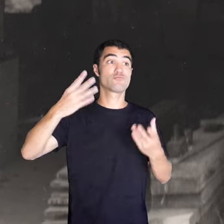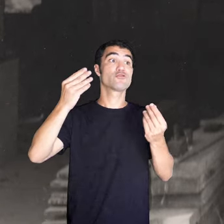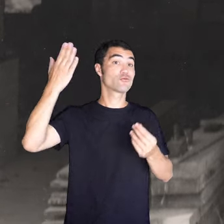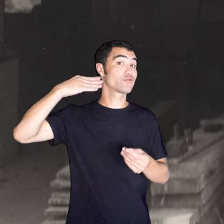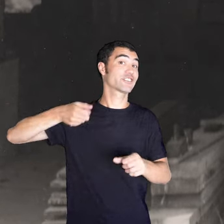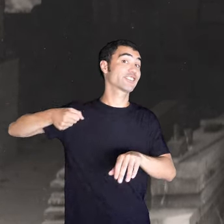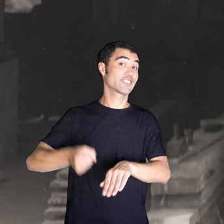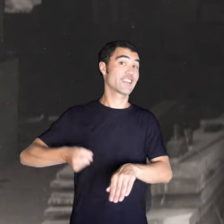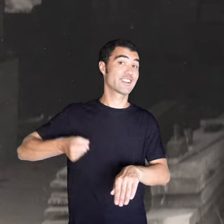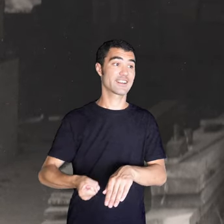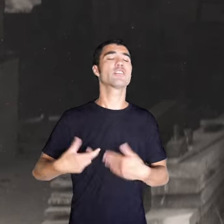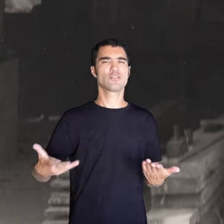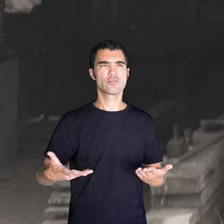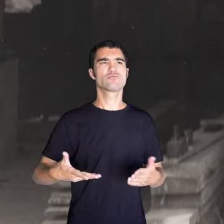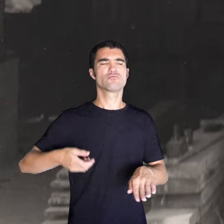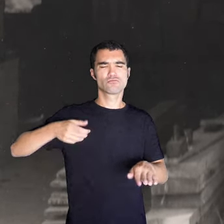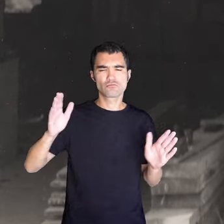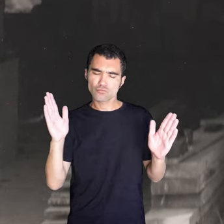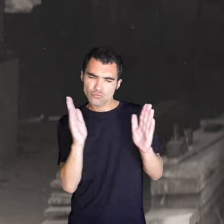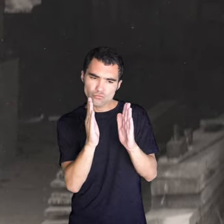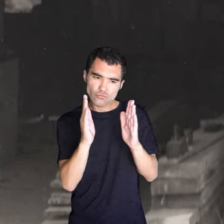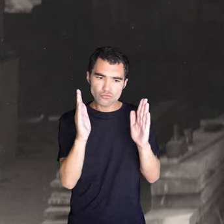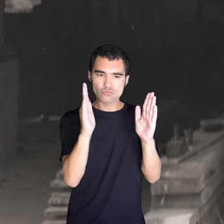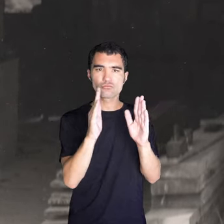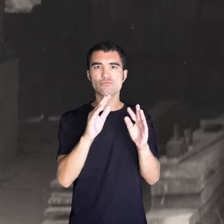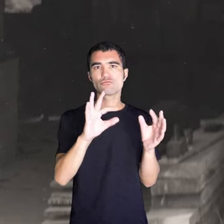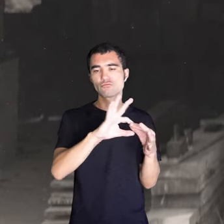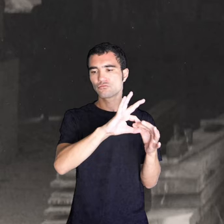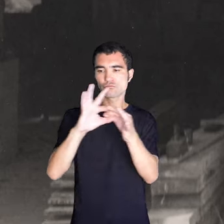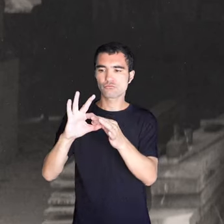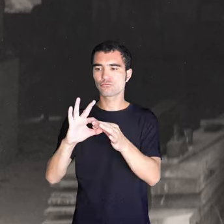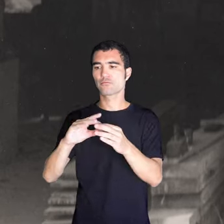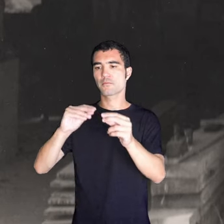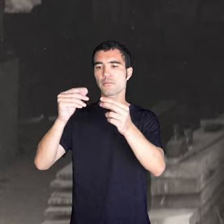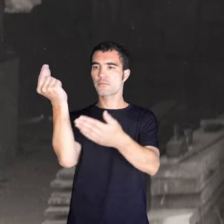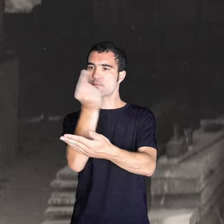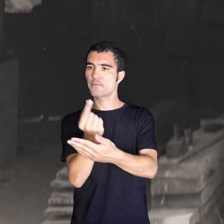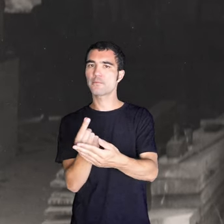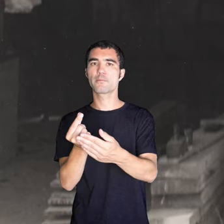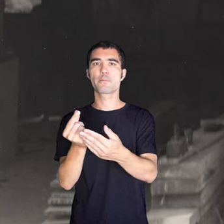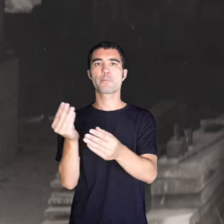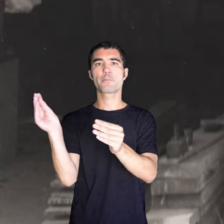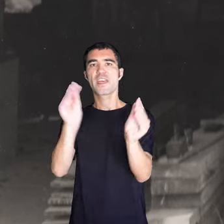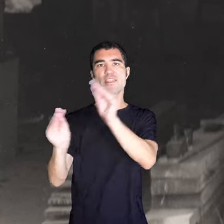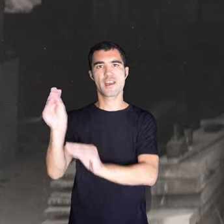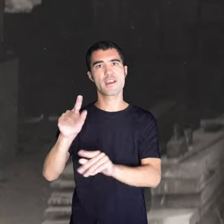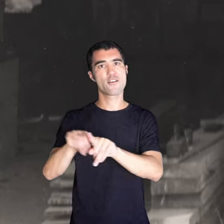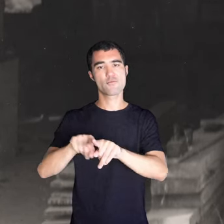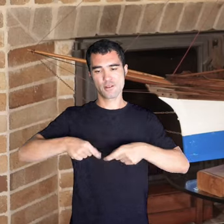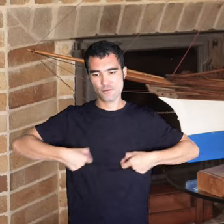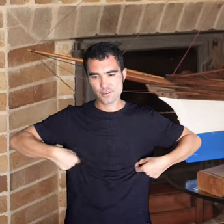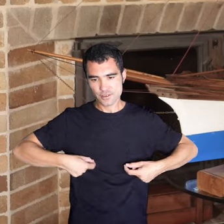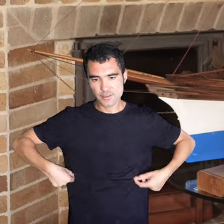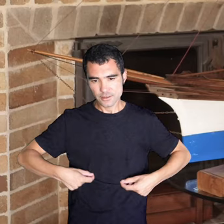serra, anàvem bugint les diferents peces, les costelles dels barcos i les diferents peces que havien de